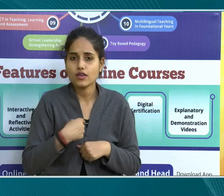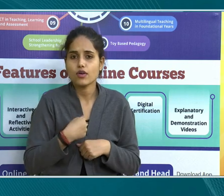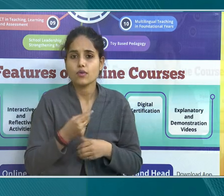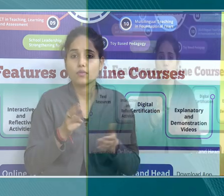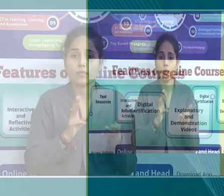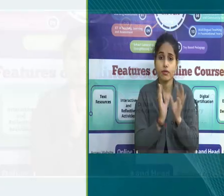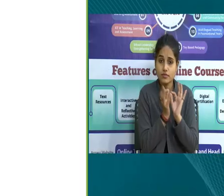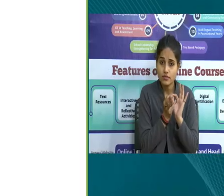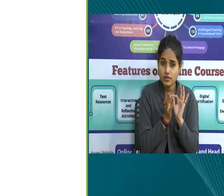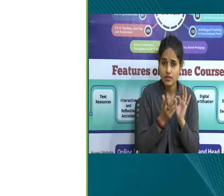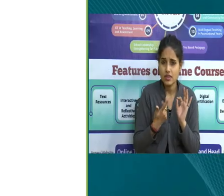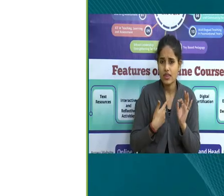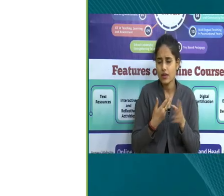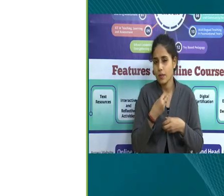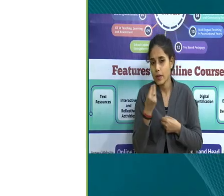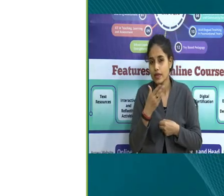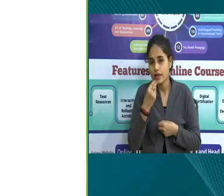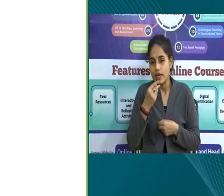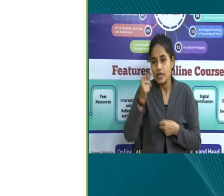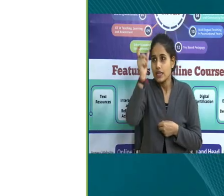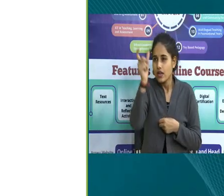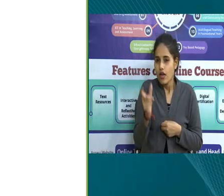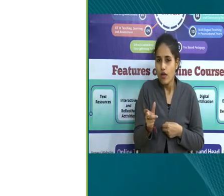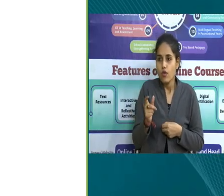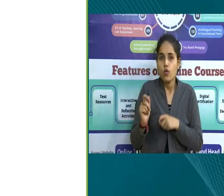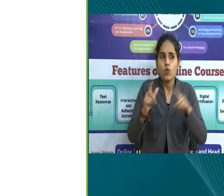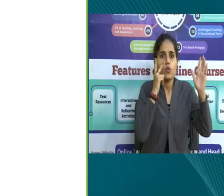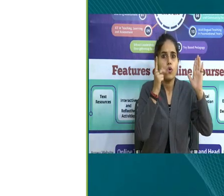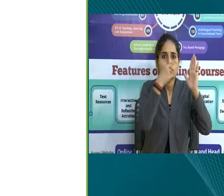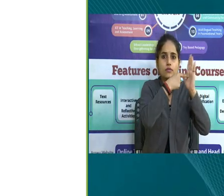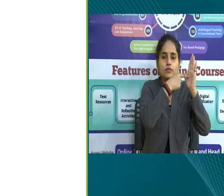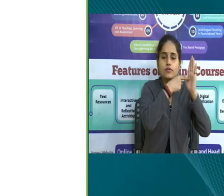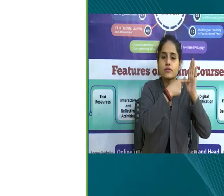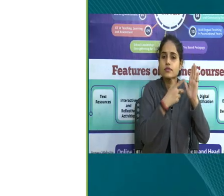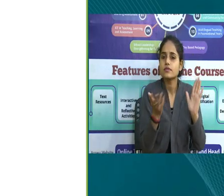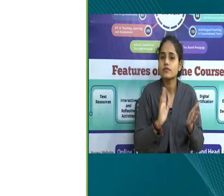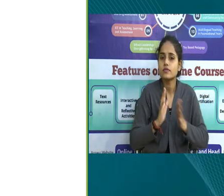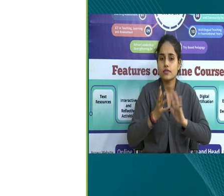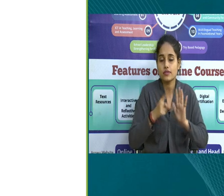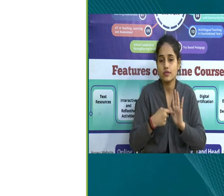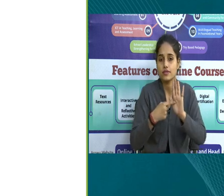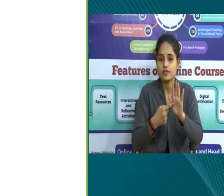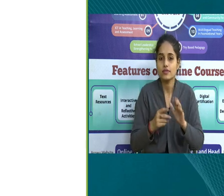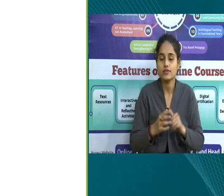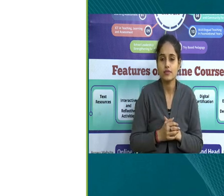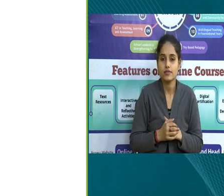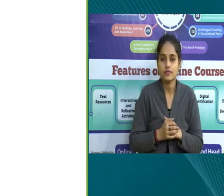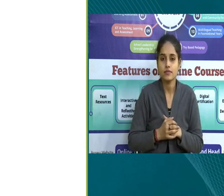से आग्रह करूगा कि आप इन वर्ट्स को जो की स्क्रीन पर मेंशन भी है मैंने बता देता हूँ आप इन्हें साइन